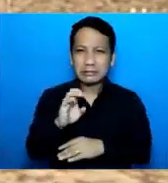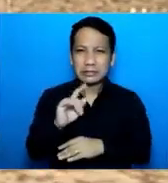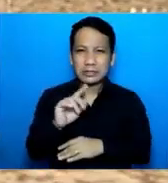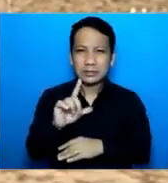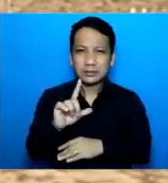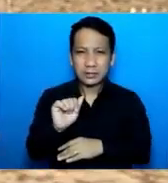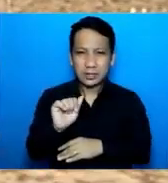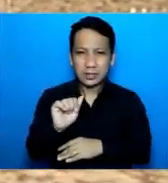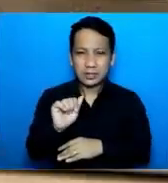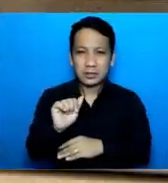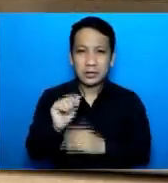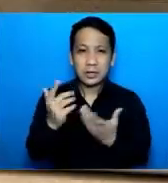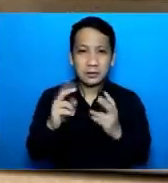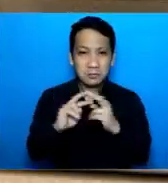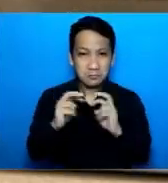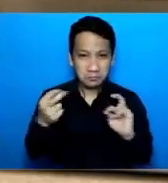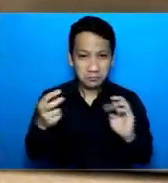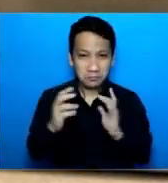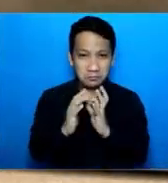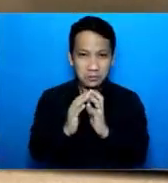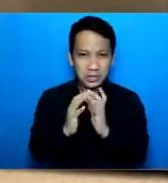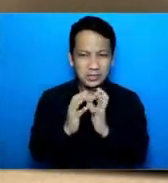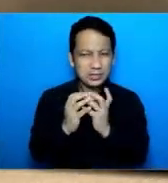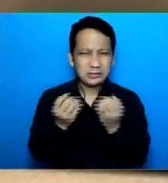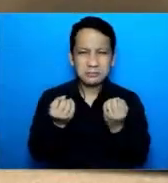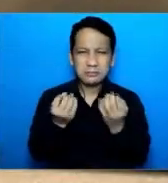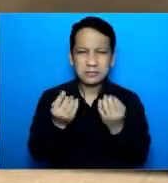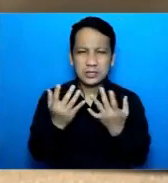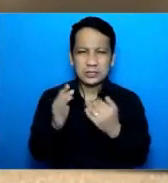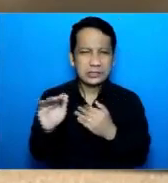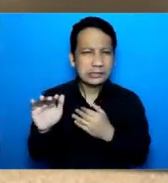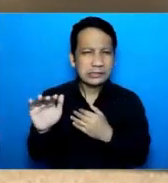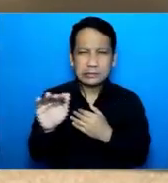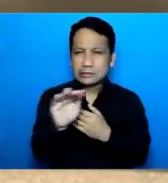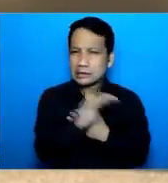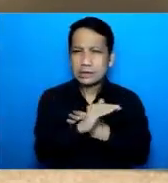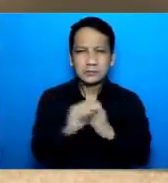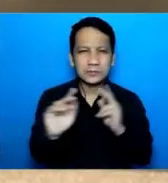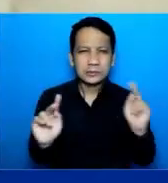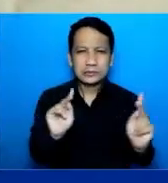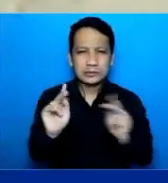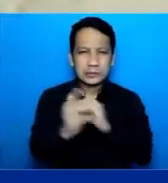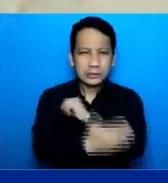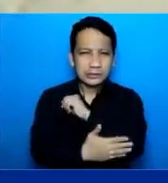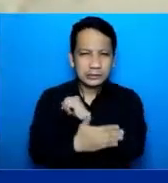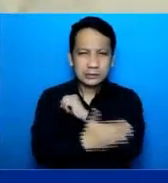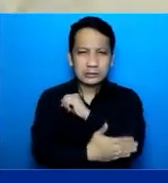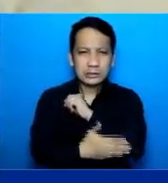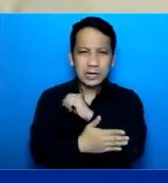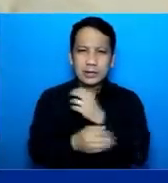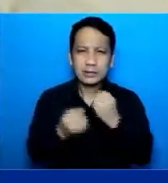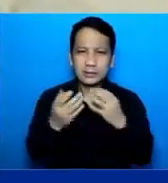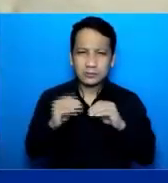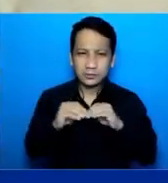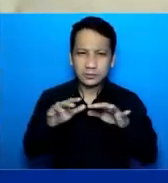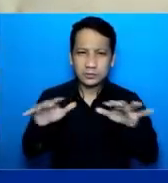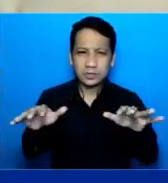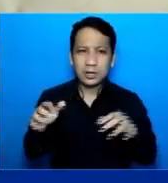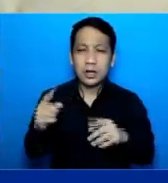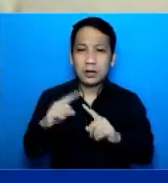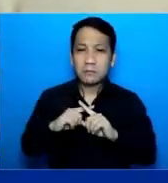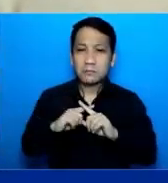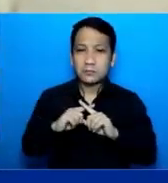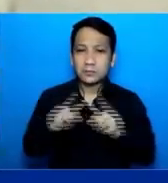been identified in over 90 countries, so we cannot put everyone on the list, but we will put those that have